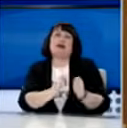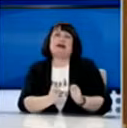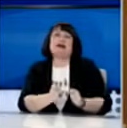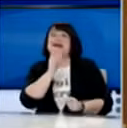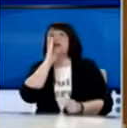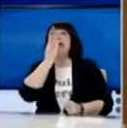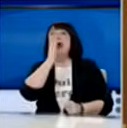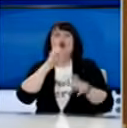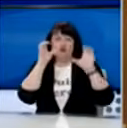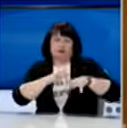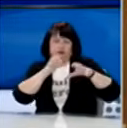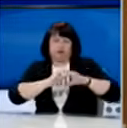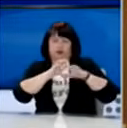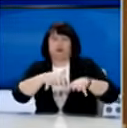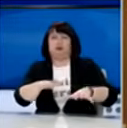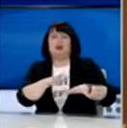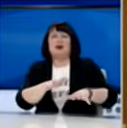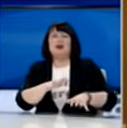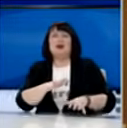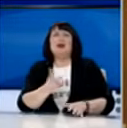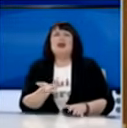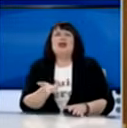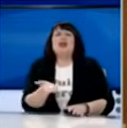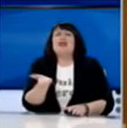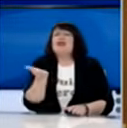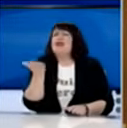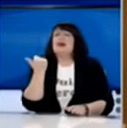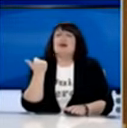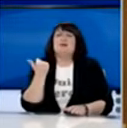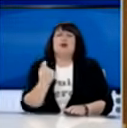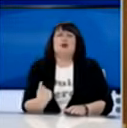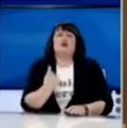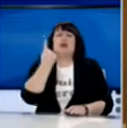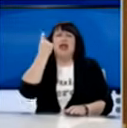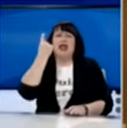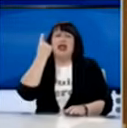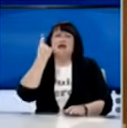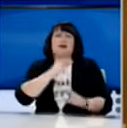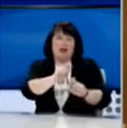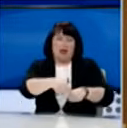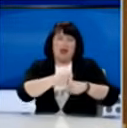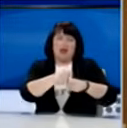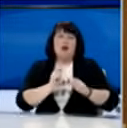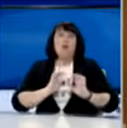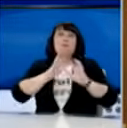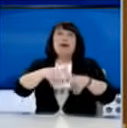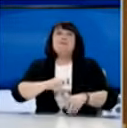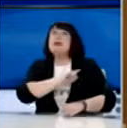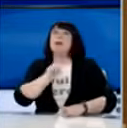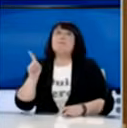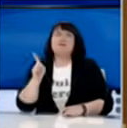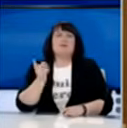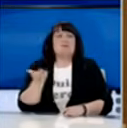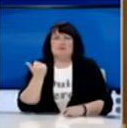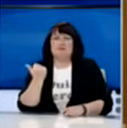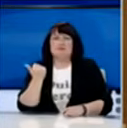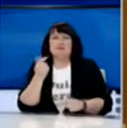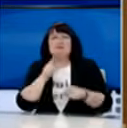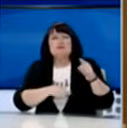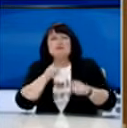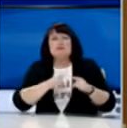Ιαννού. Στα έργα αποκατάστασης του Ιαννού δεν υπήρχε ούτε ένα αντιπλημμυρικό έργο, εκτός από κάποιες